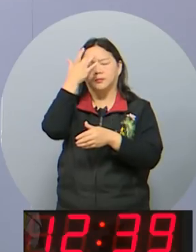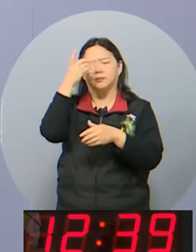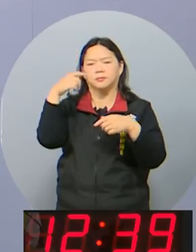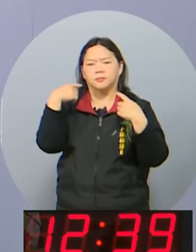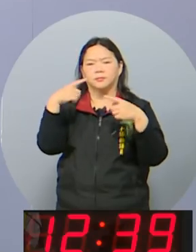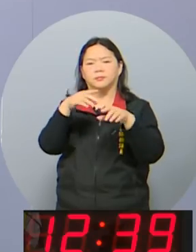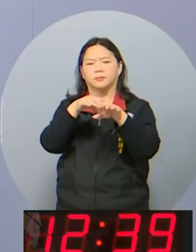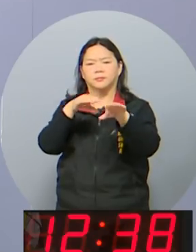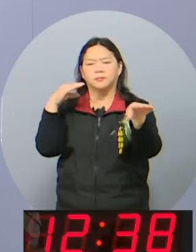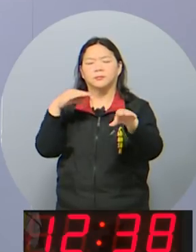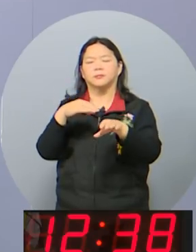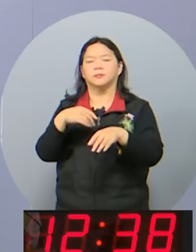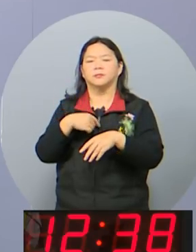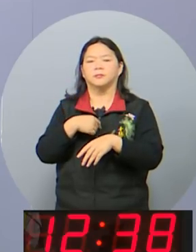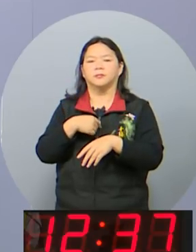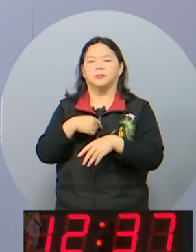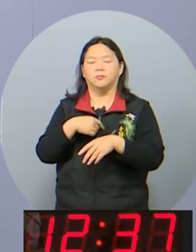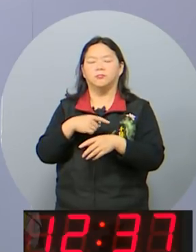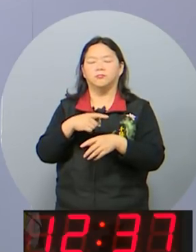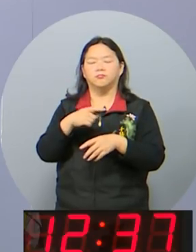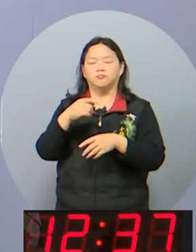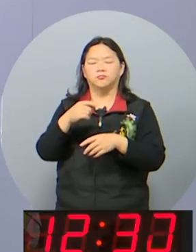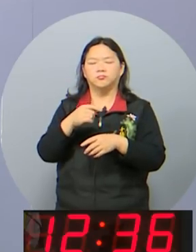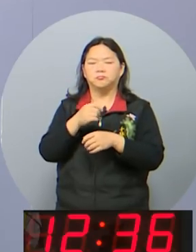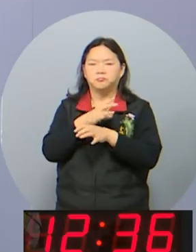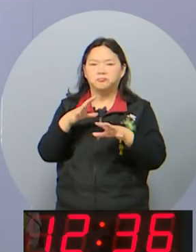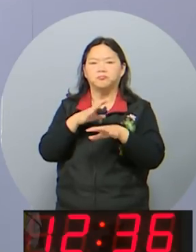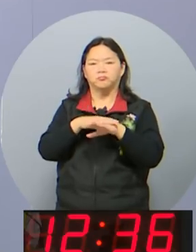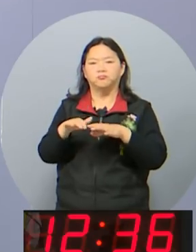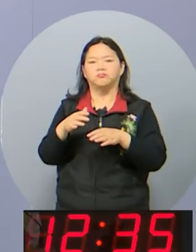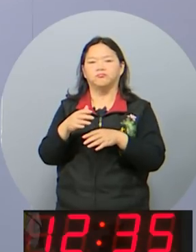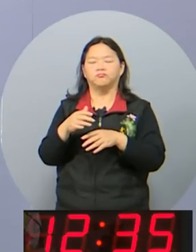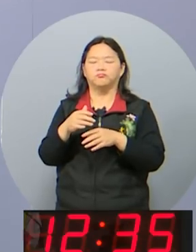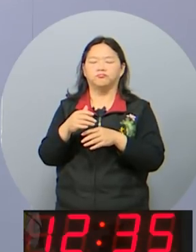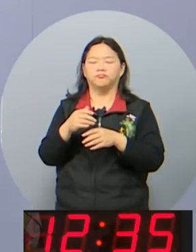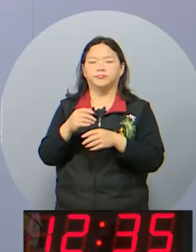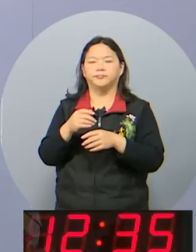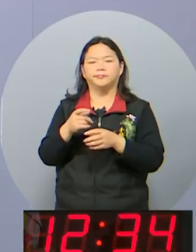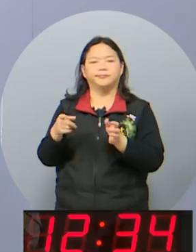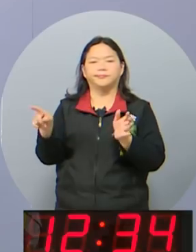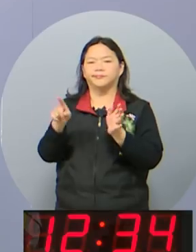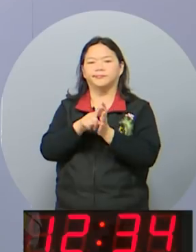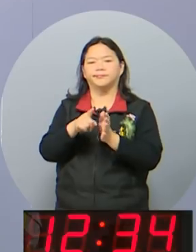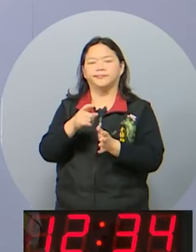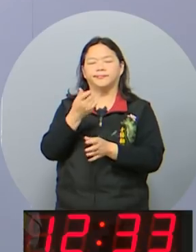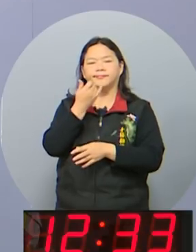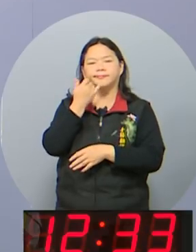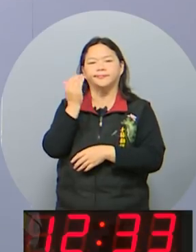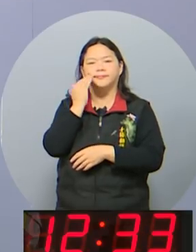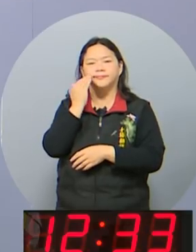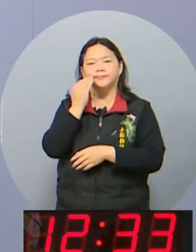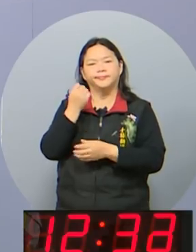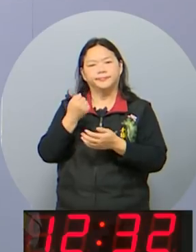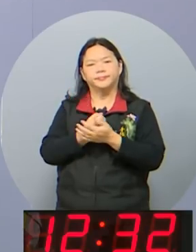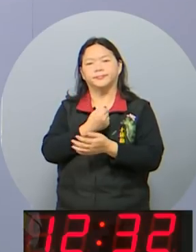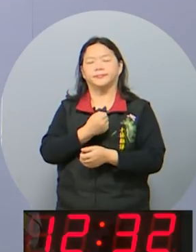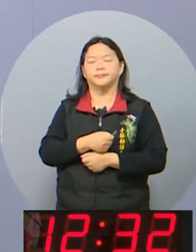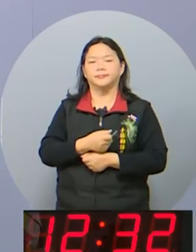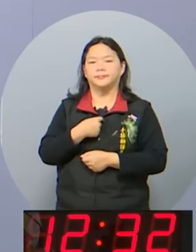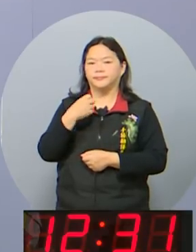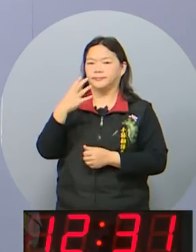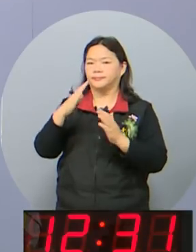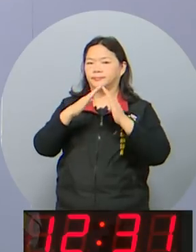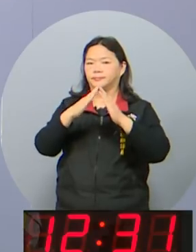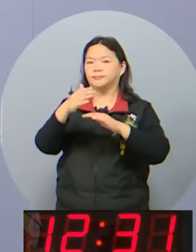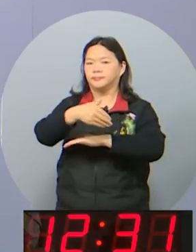解决，那往往会错过黄金救援时间，然后造成终身的遗憾。所以我要在新市镇争取一个